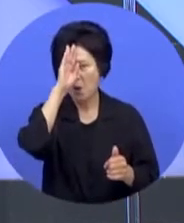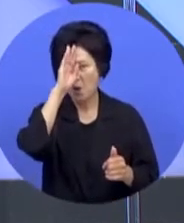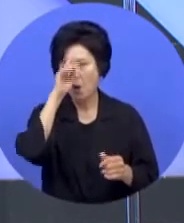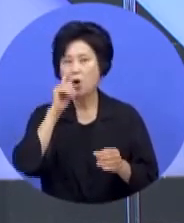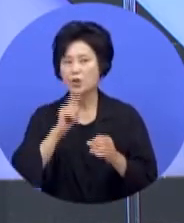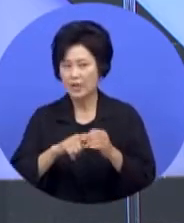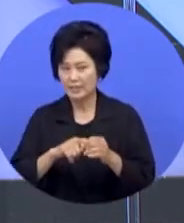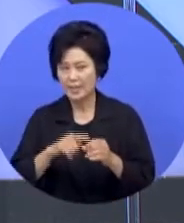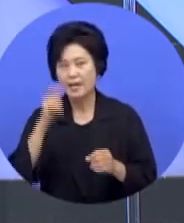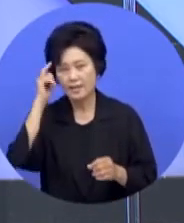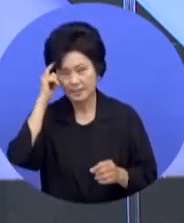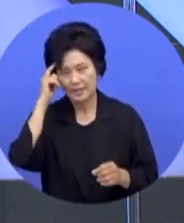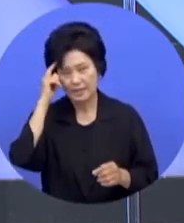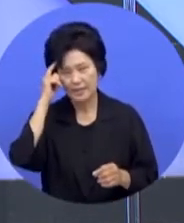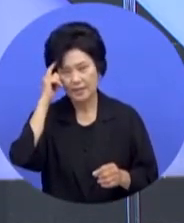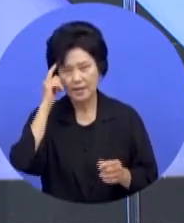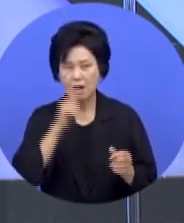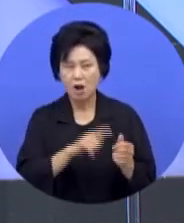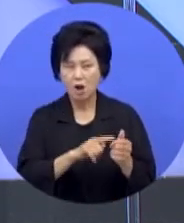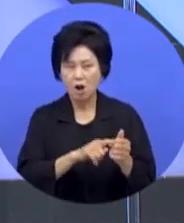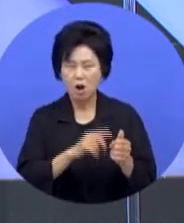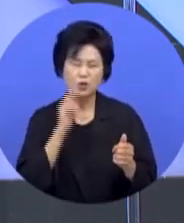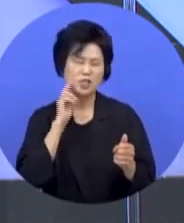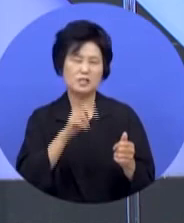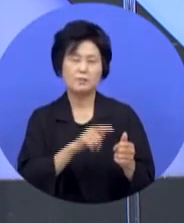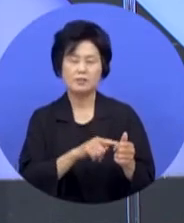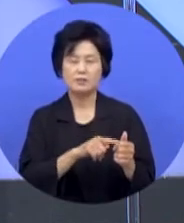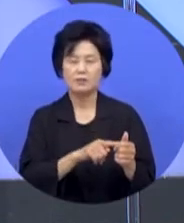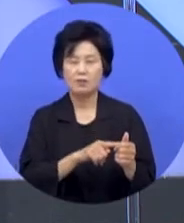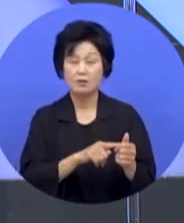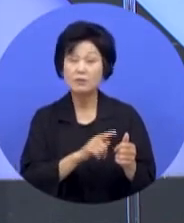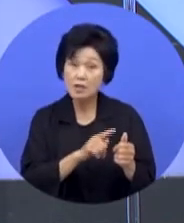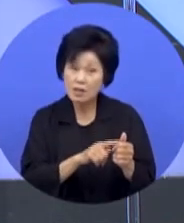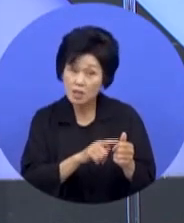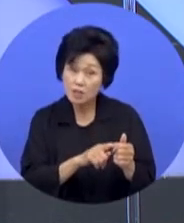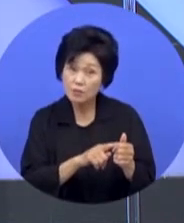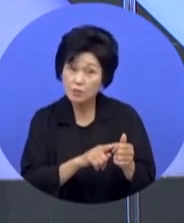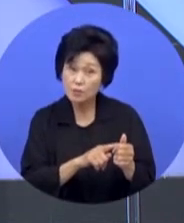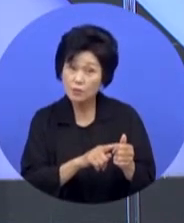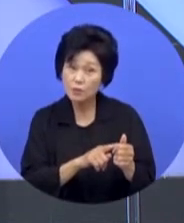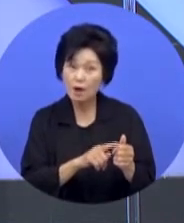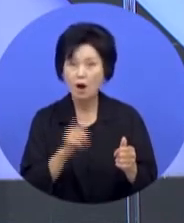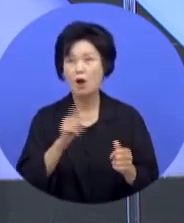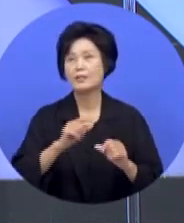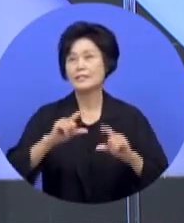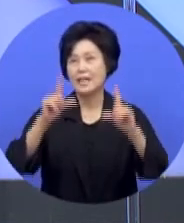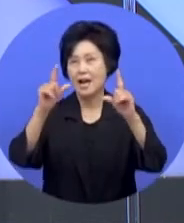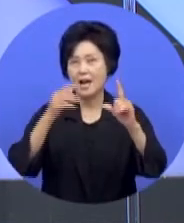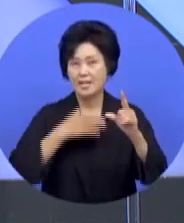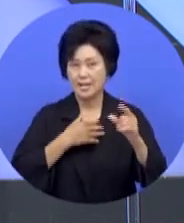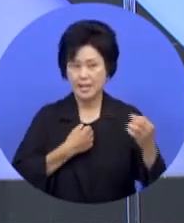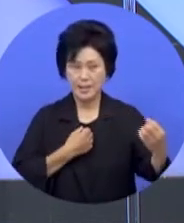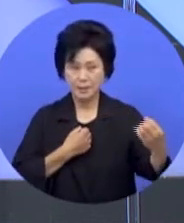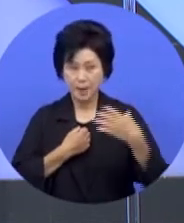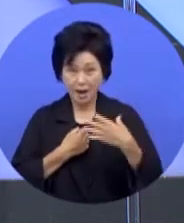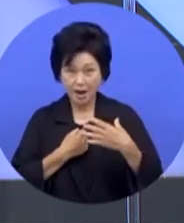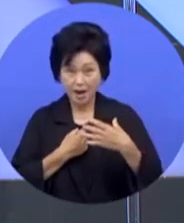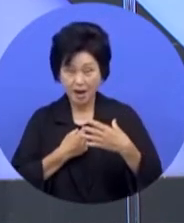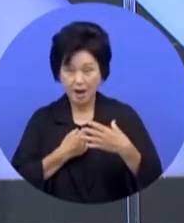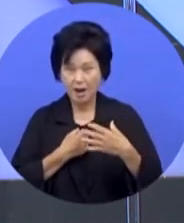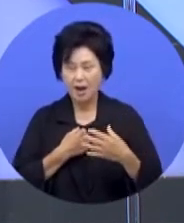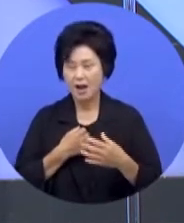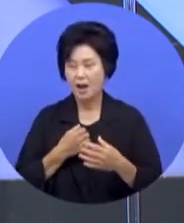얘기를 할 수 있는 그런 친구인데 이 친구가 어느 날 저에게 얘기하는 거예요. 선생님, 내